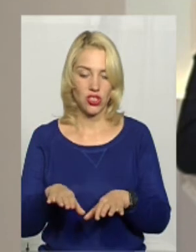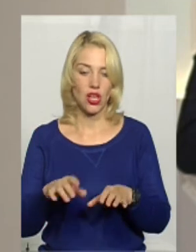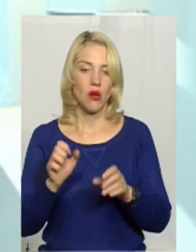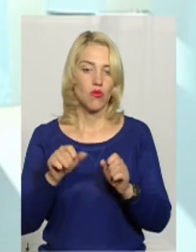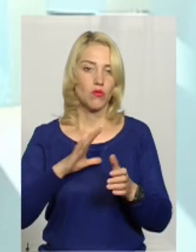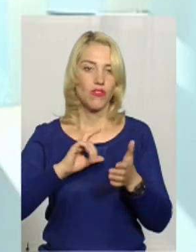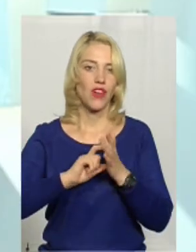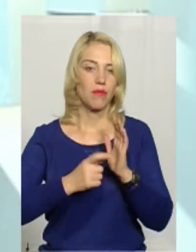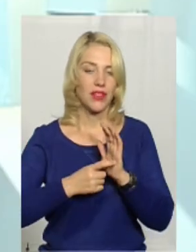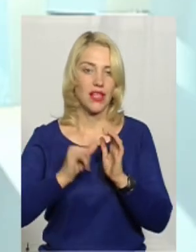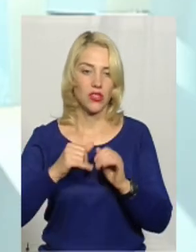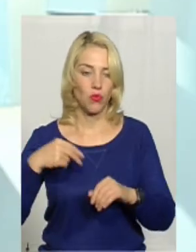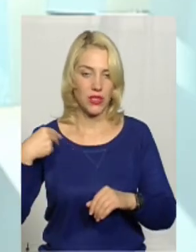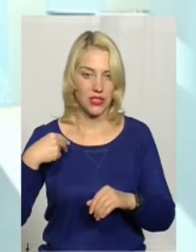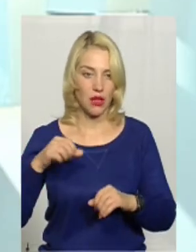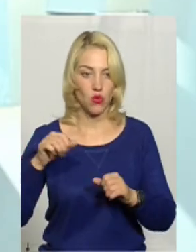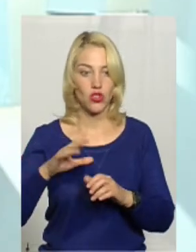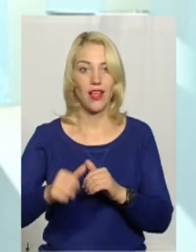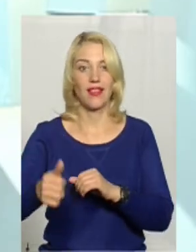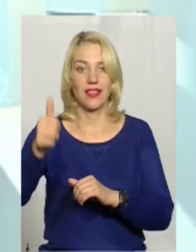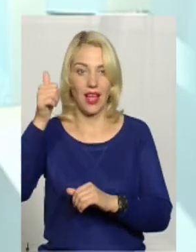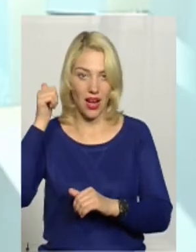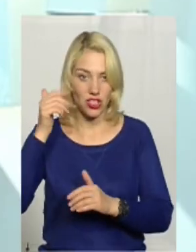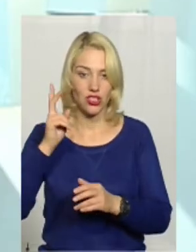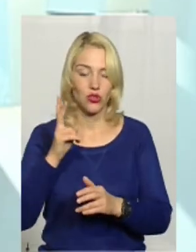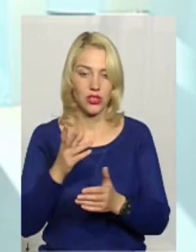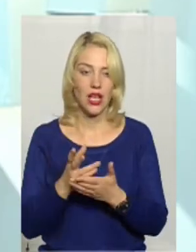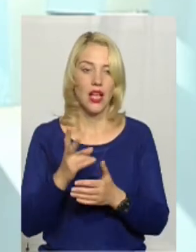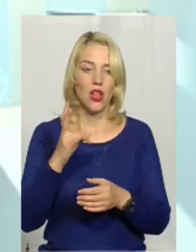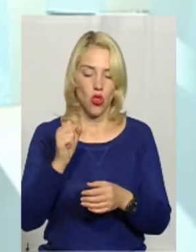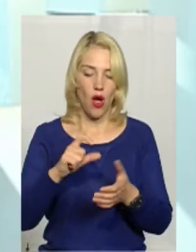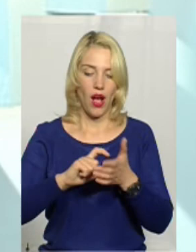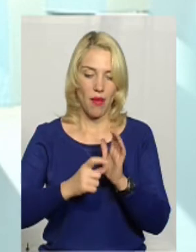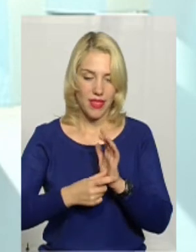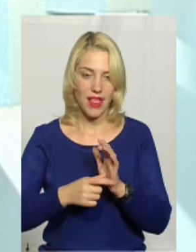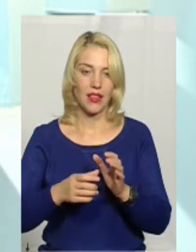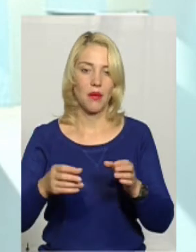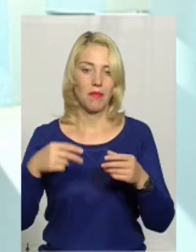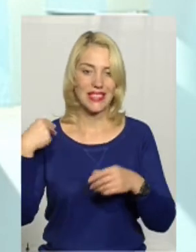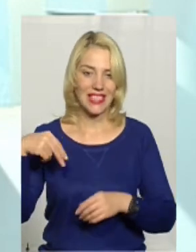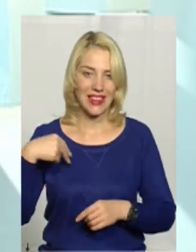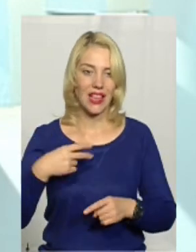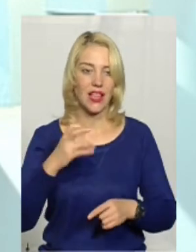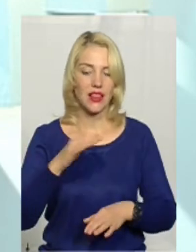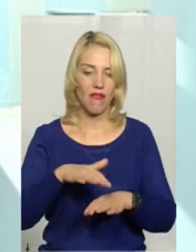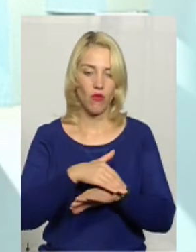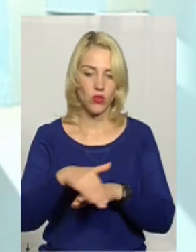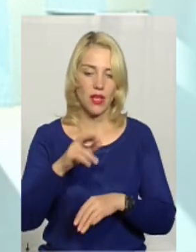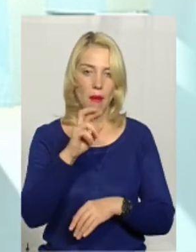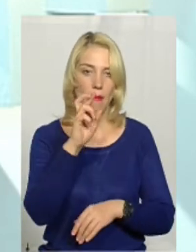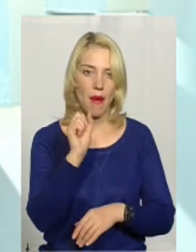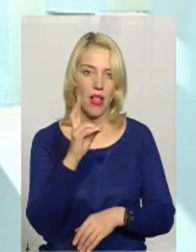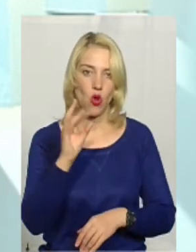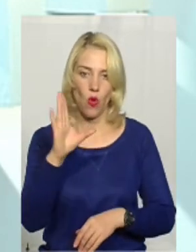може він десь і далі знаходиться за його спиною, але кабінет президента на Банковій, оце де приймається рішення. Ми надіємося, що все-таки